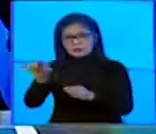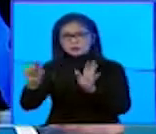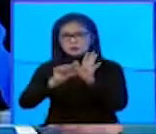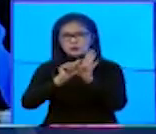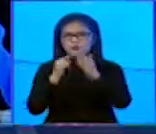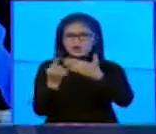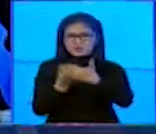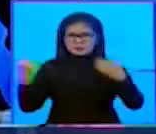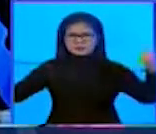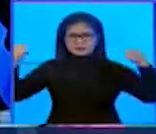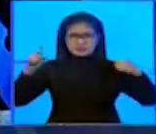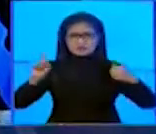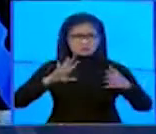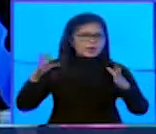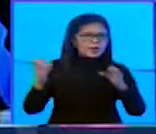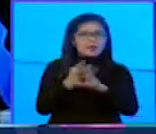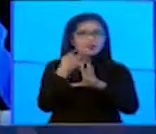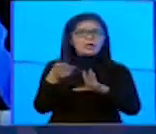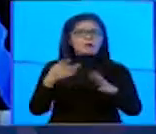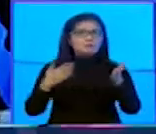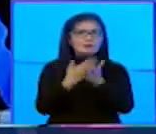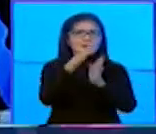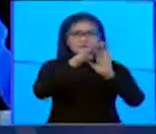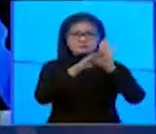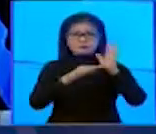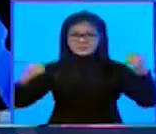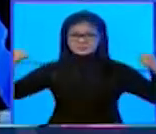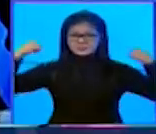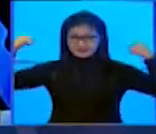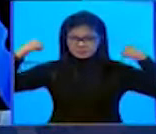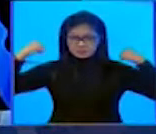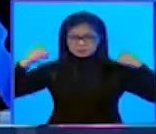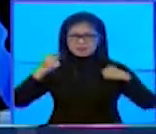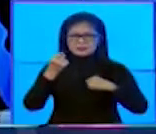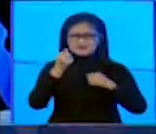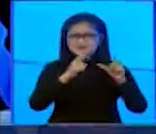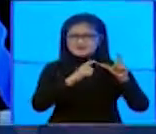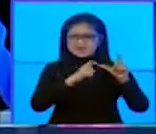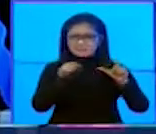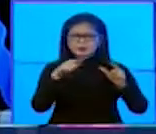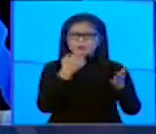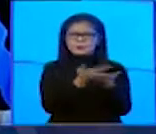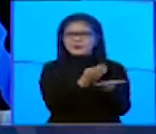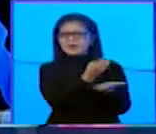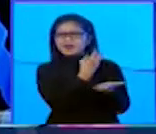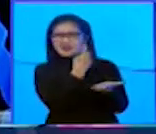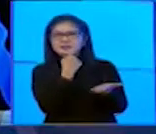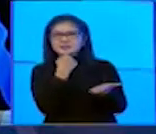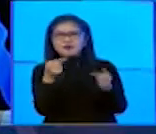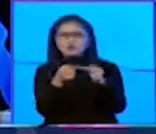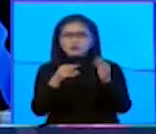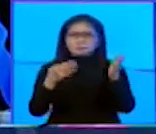akan menjerat mereka jika terbukti melanggar protokol kesehatan Rizieq Shihab akan dimintai keterangan terkait dugaan pelanggaran protokol